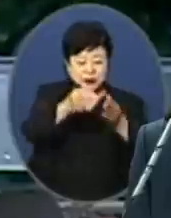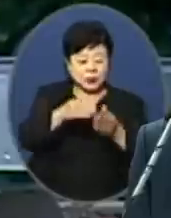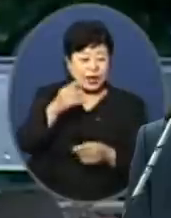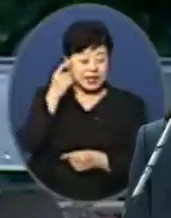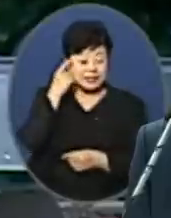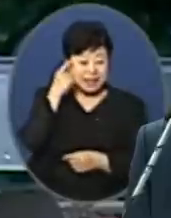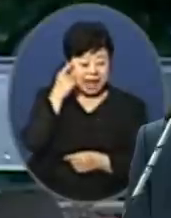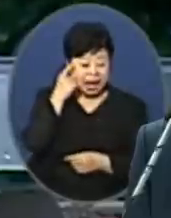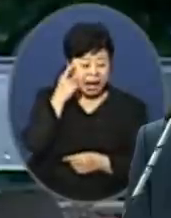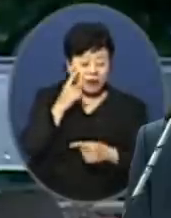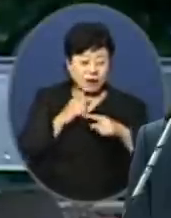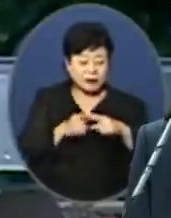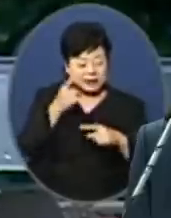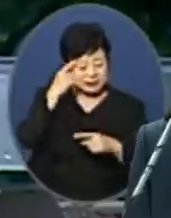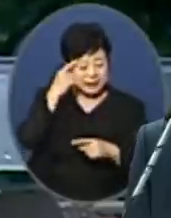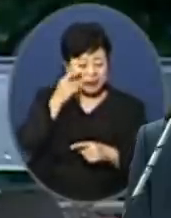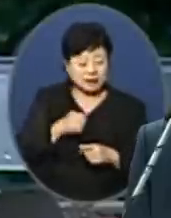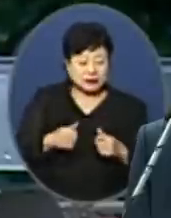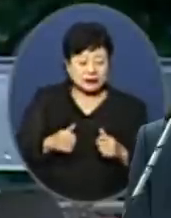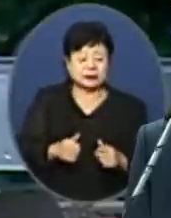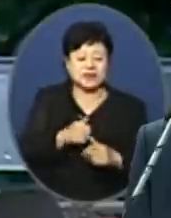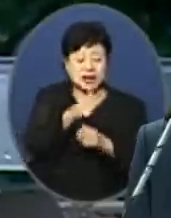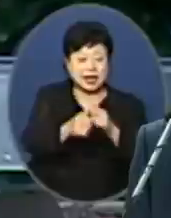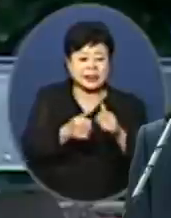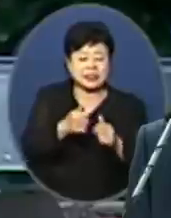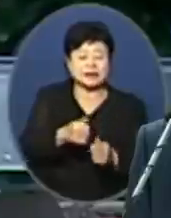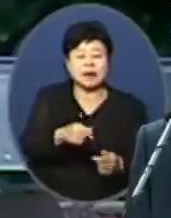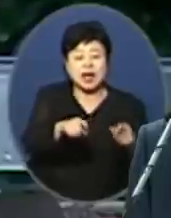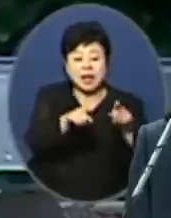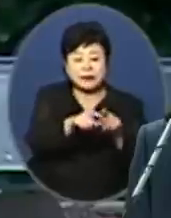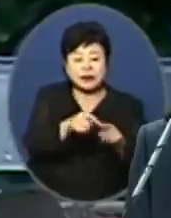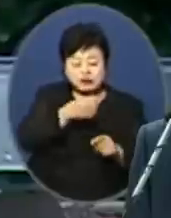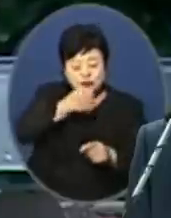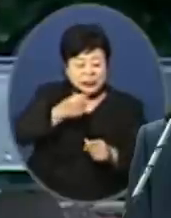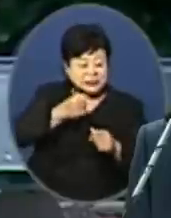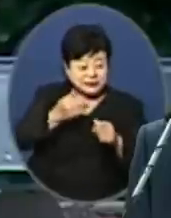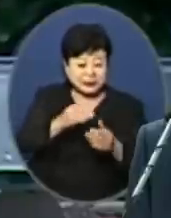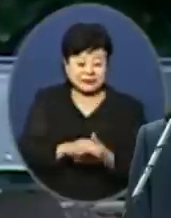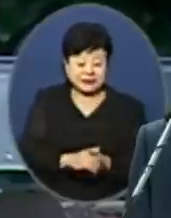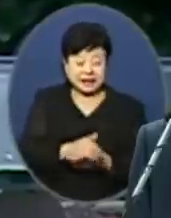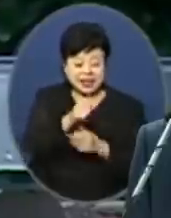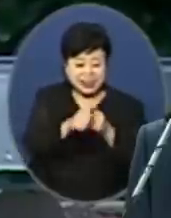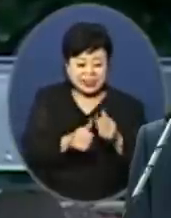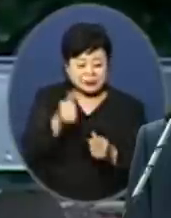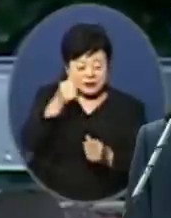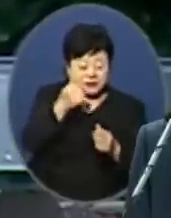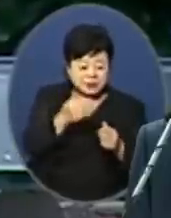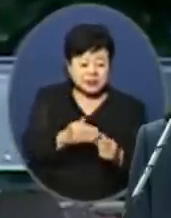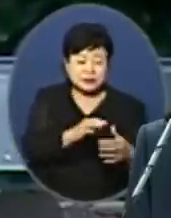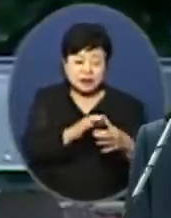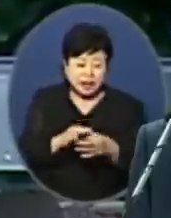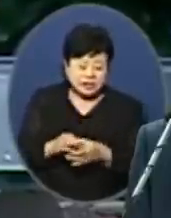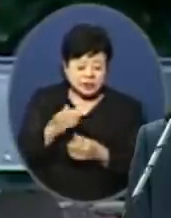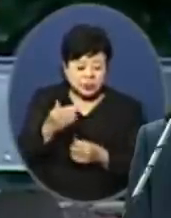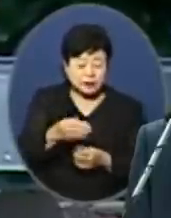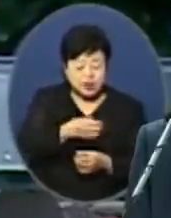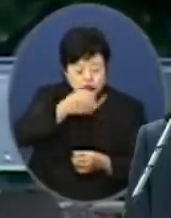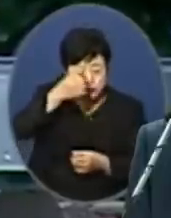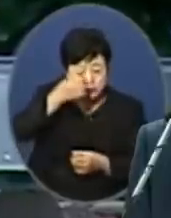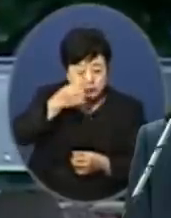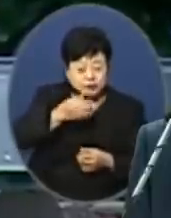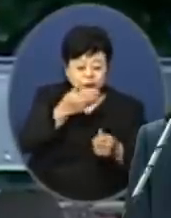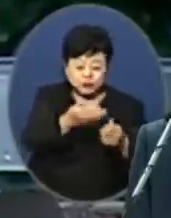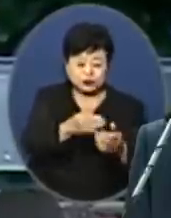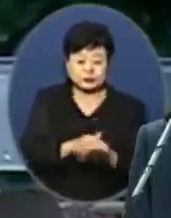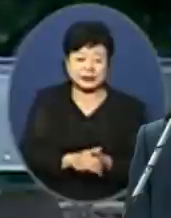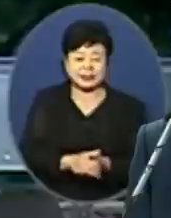생각하고 긍정적이고 적극적이 되시고 하나님과 더불어 꿈을 꾸십시오. 하나님 성령은 끊임없이 여러분에게 꿈을